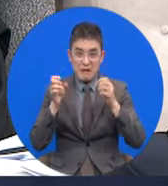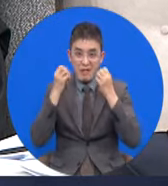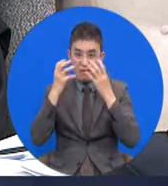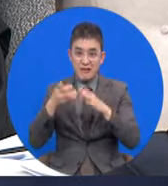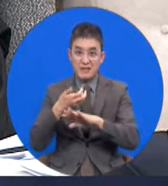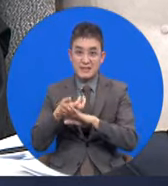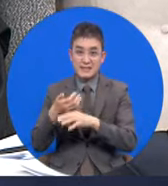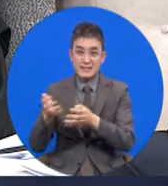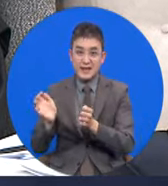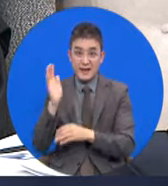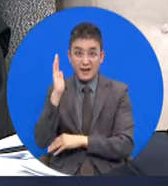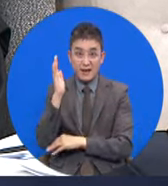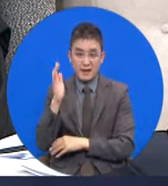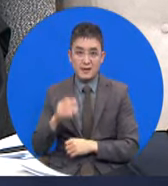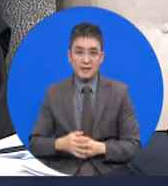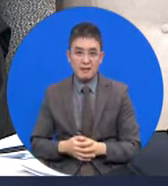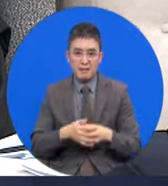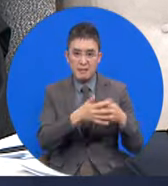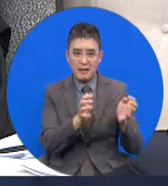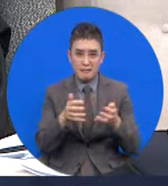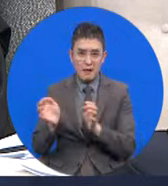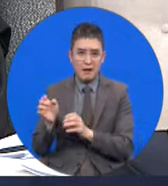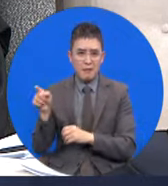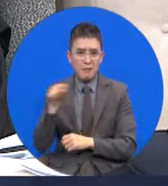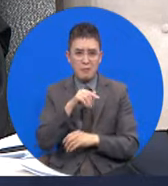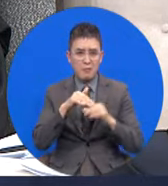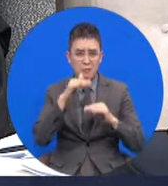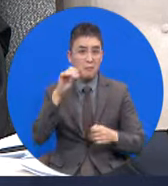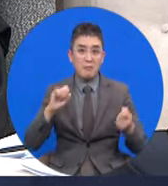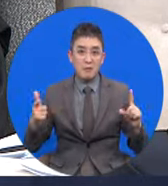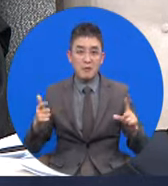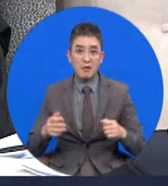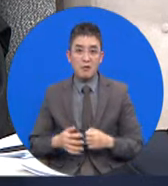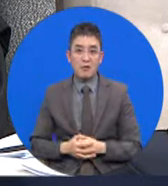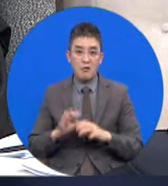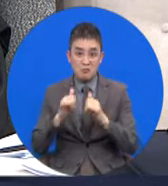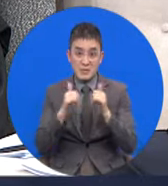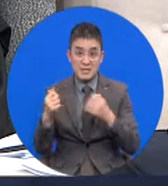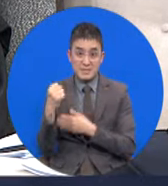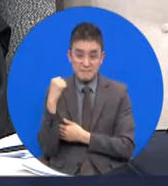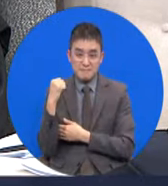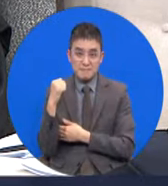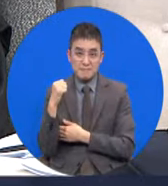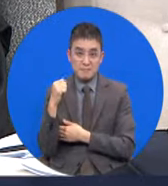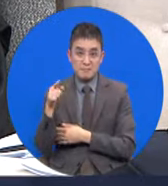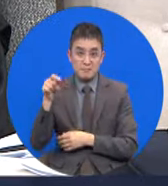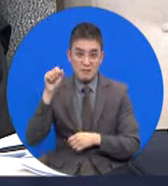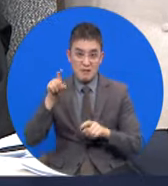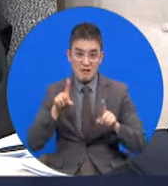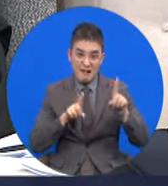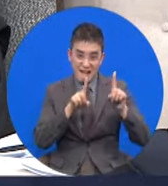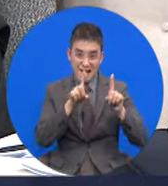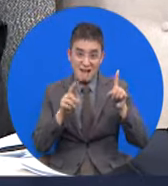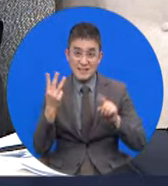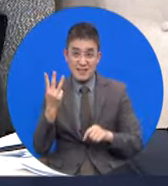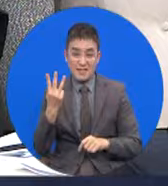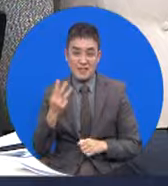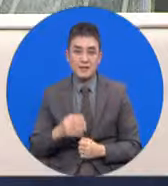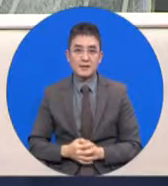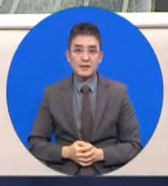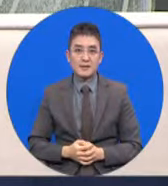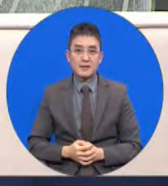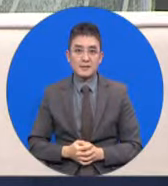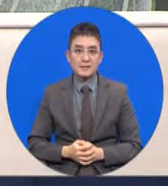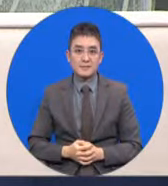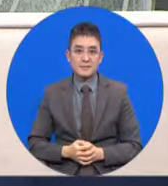했습니다. 양당이 보고 있는 게 좀 다릅니다. 국민의힘 한정민 후보도 이 지역에서 지금 뛰고 있고요. 네. 어떻게 보십니까? 사실은 뭐 양강